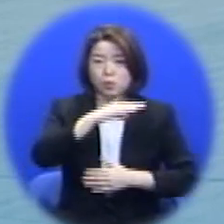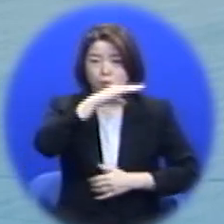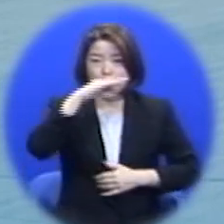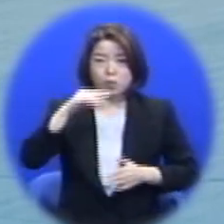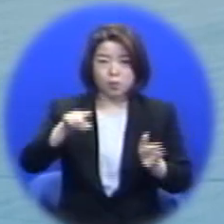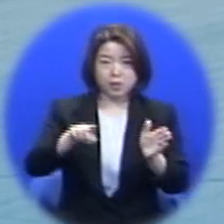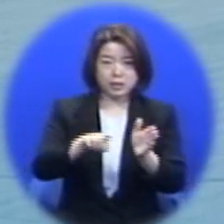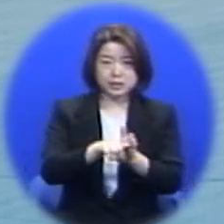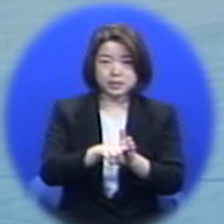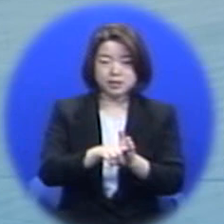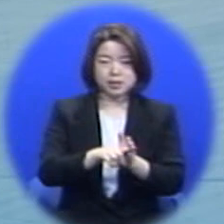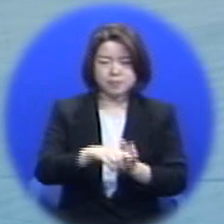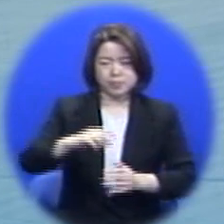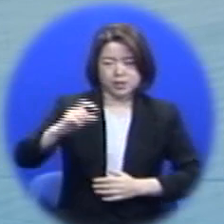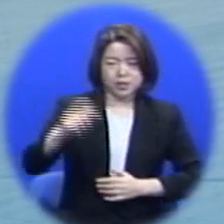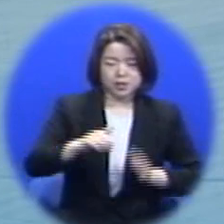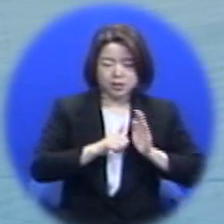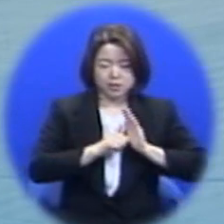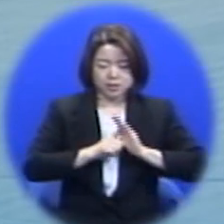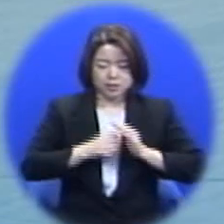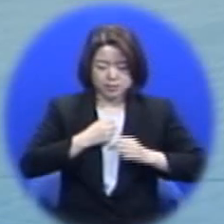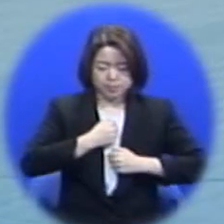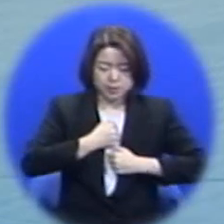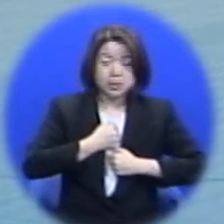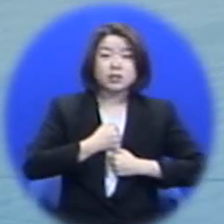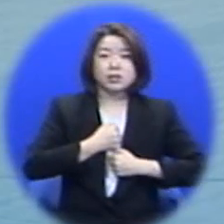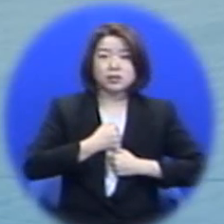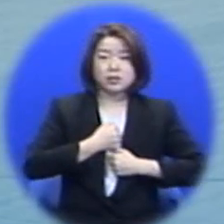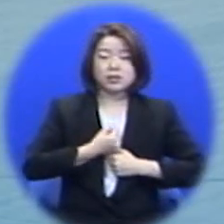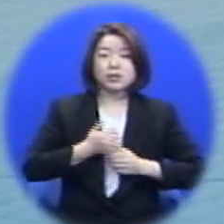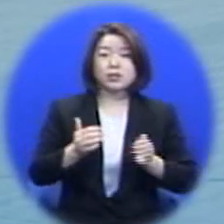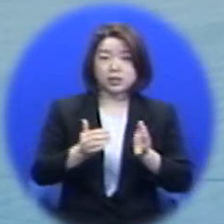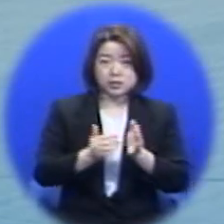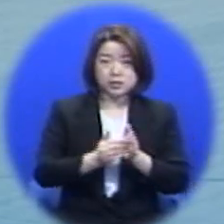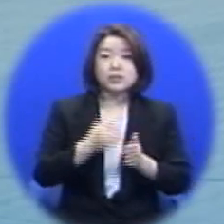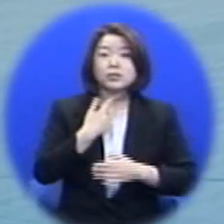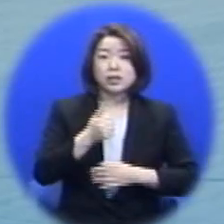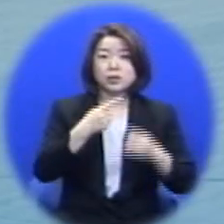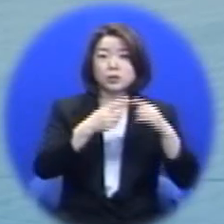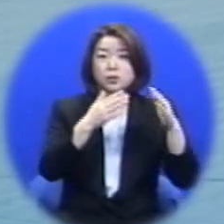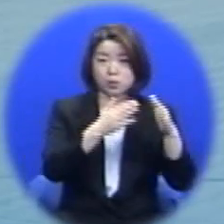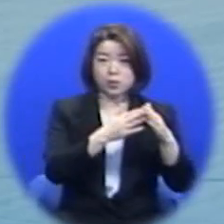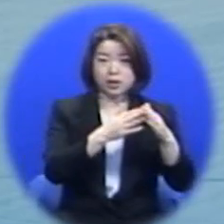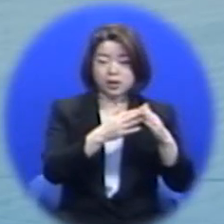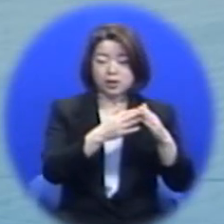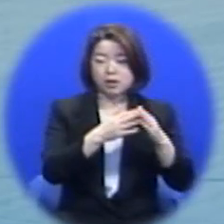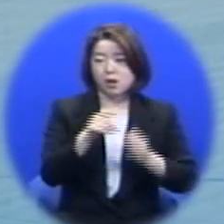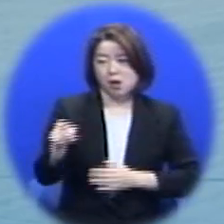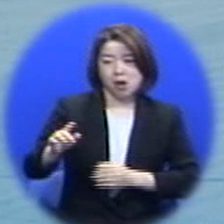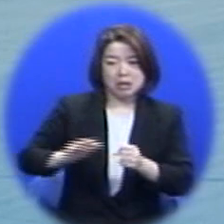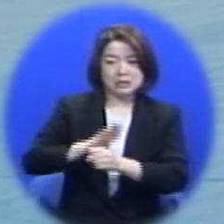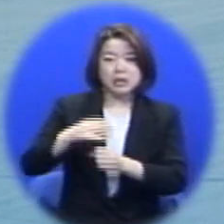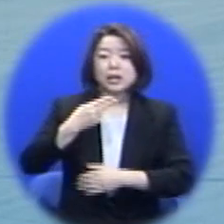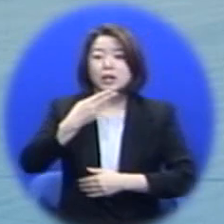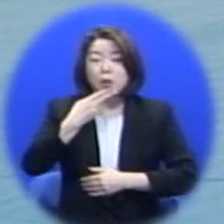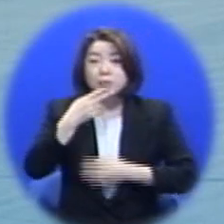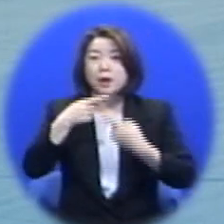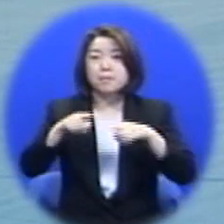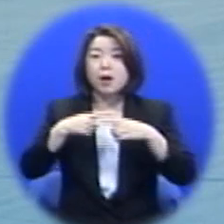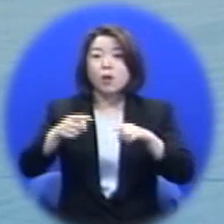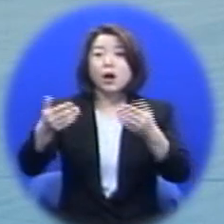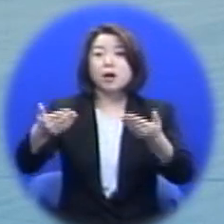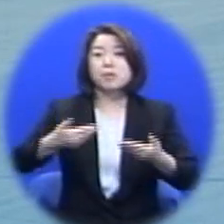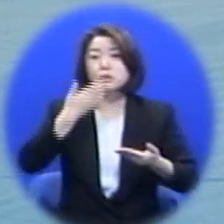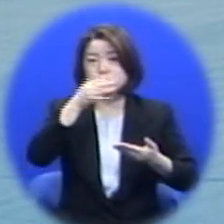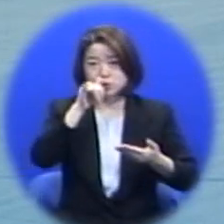신앙을 견고하게 지켜낸 그런 교회가 사랑이 없다는 평가를 받을 수 있구나. 촛대를